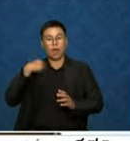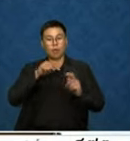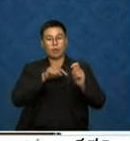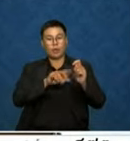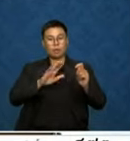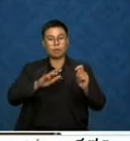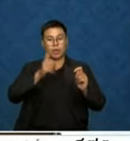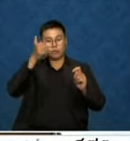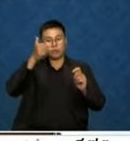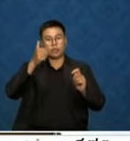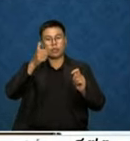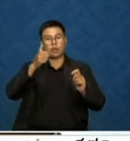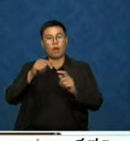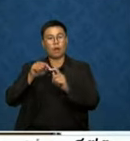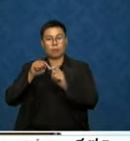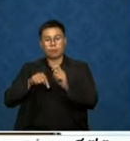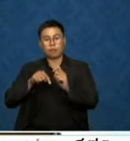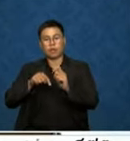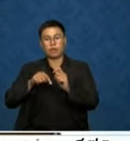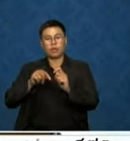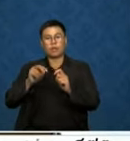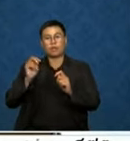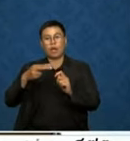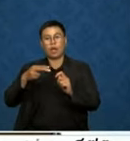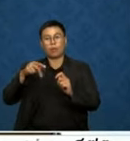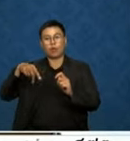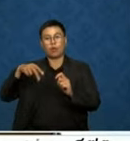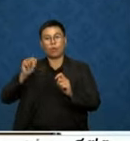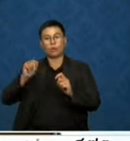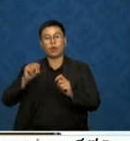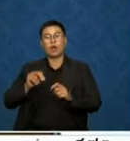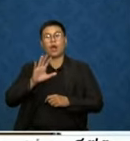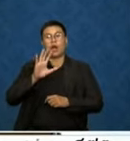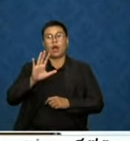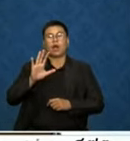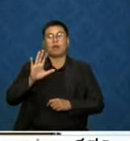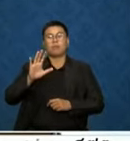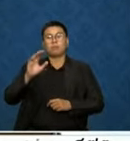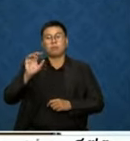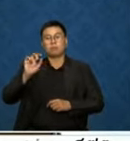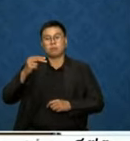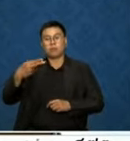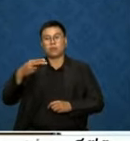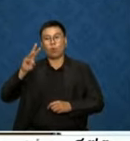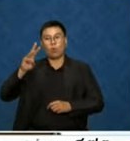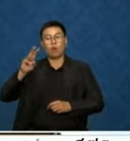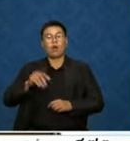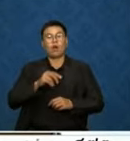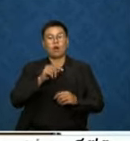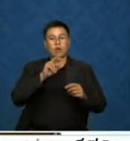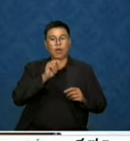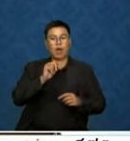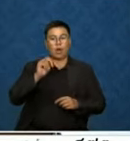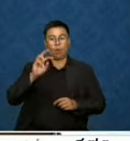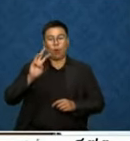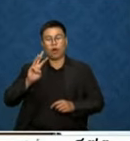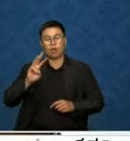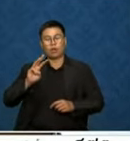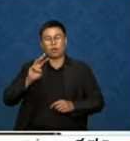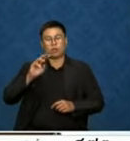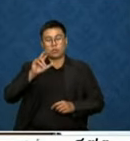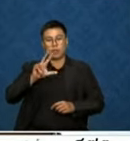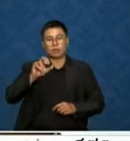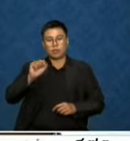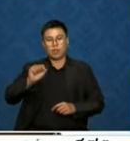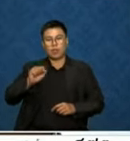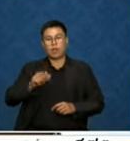มืองนครพนมนะครับมีอำเภอท่าพนม 670,000 กว่าบาทอำเภอนาว่า 300,000 กว่าบาทนะครับมีอำเภอบ้านแพง